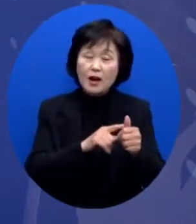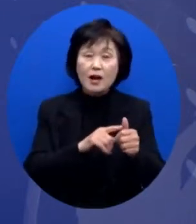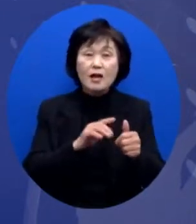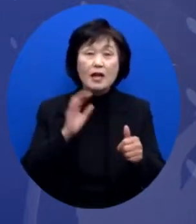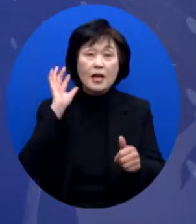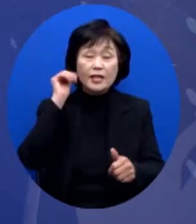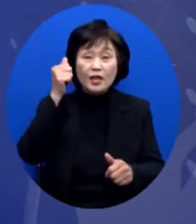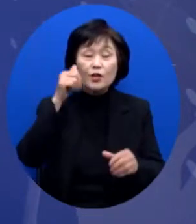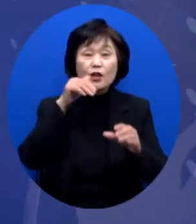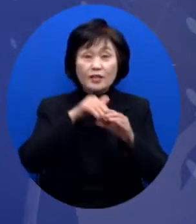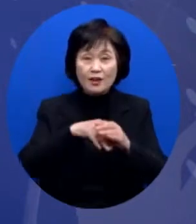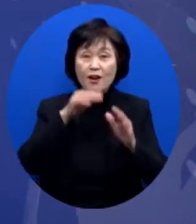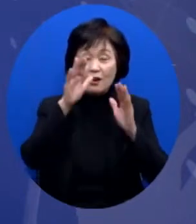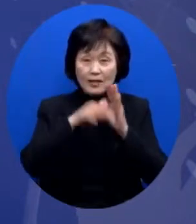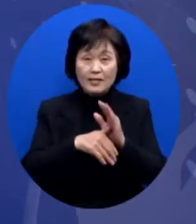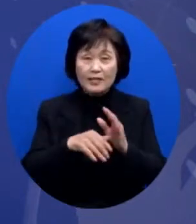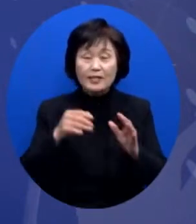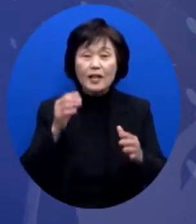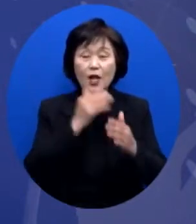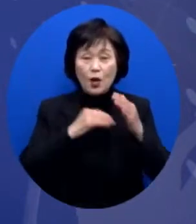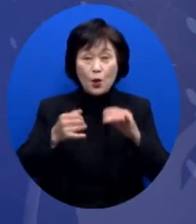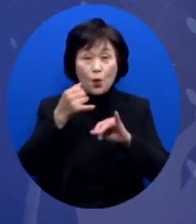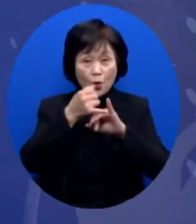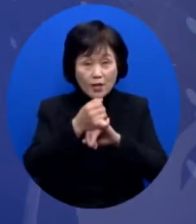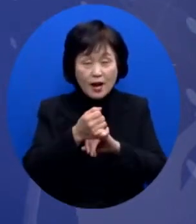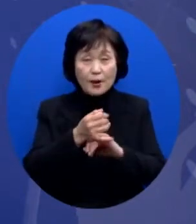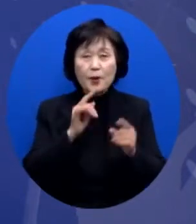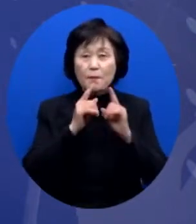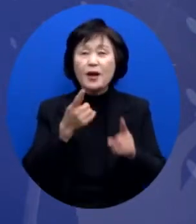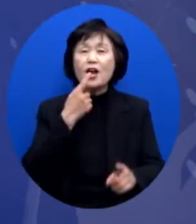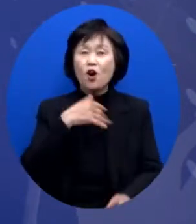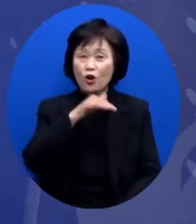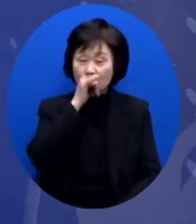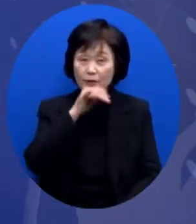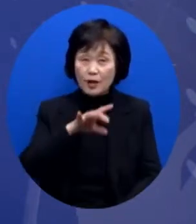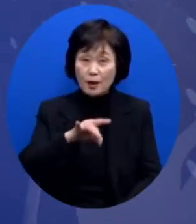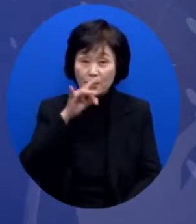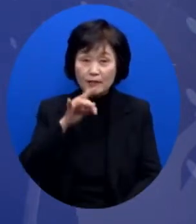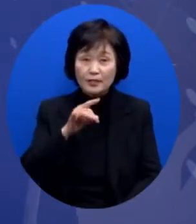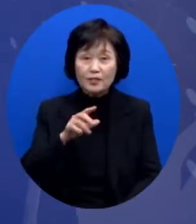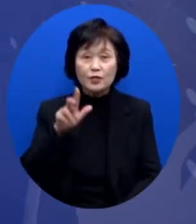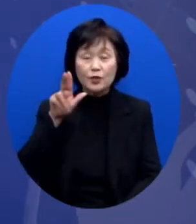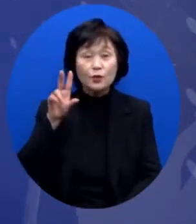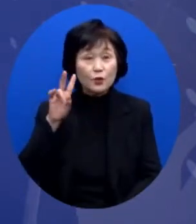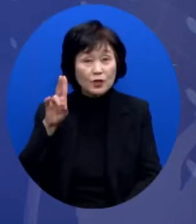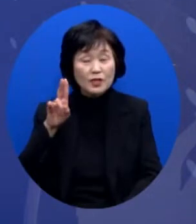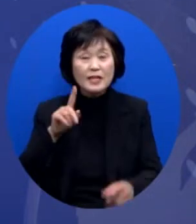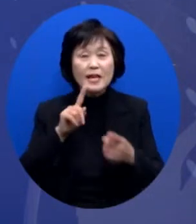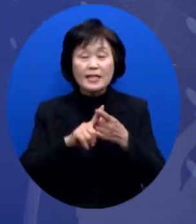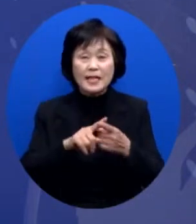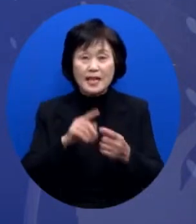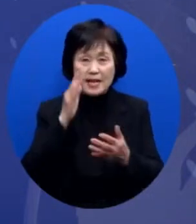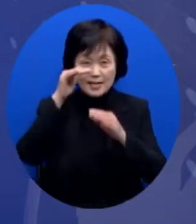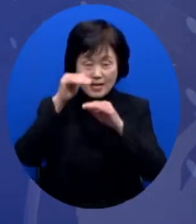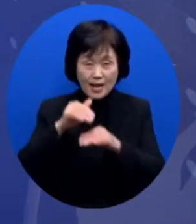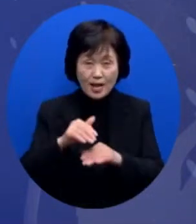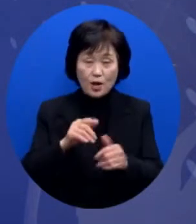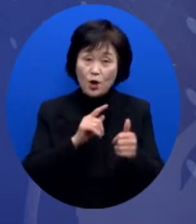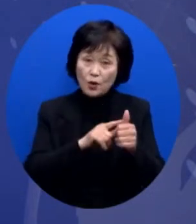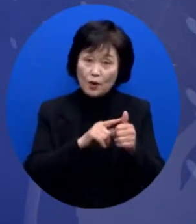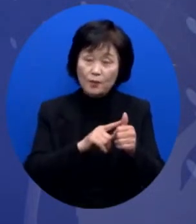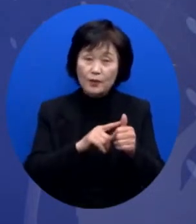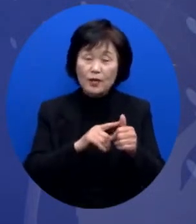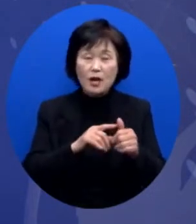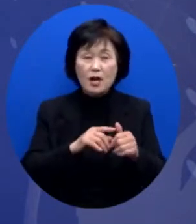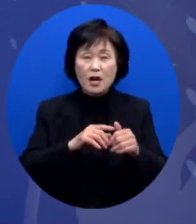과정에서 공약으로 여러 차례 밝힌 바 있습니다 4 이 먼저 동성애의 관련한 2시 인데요 윤 당선인은 포괄적